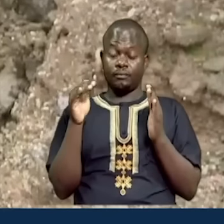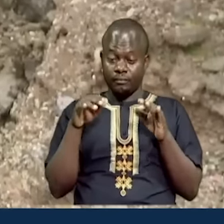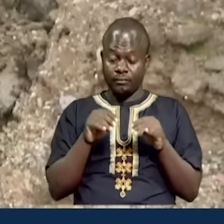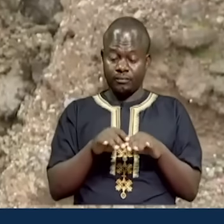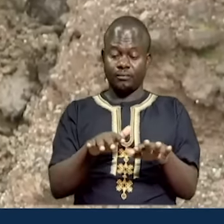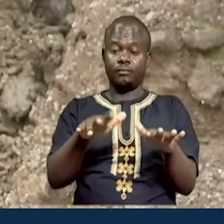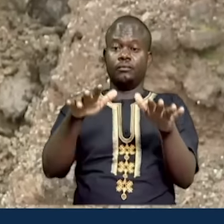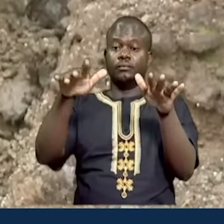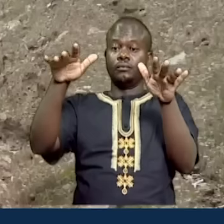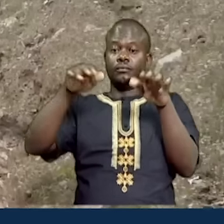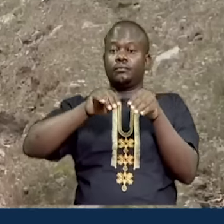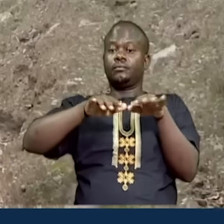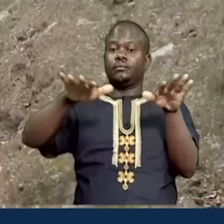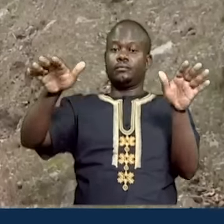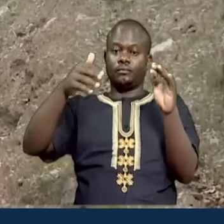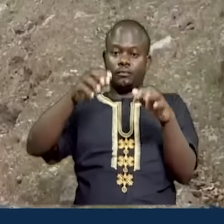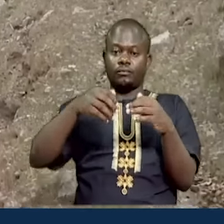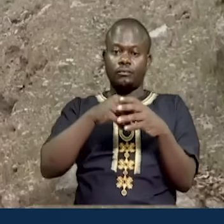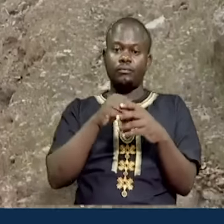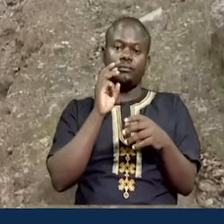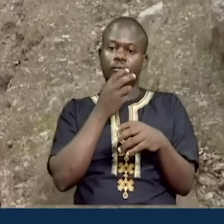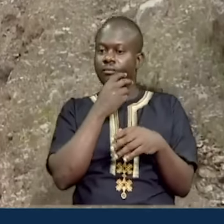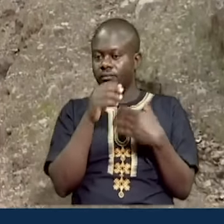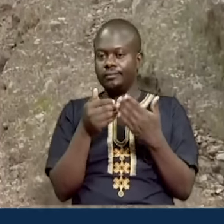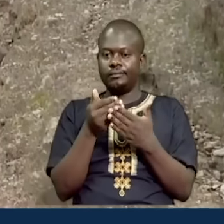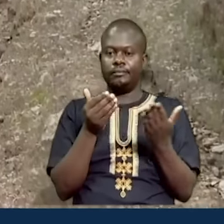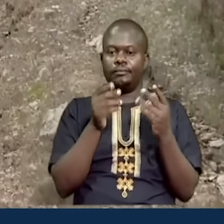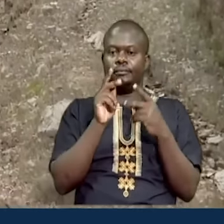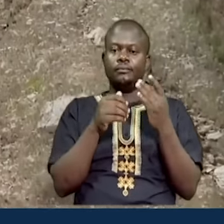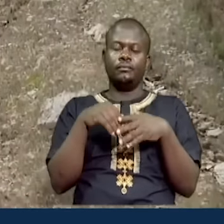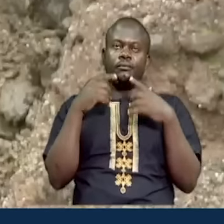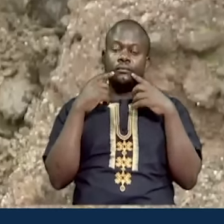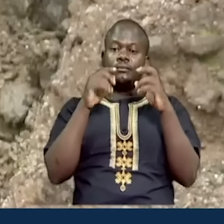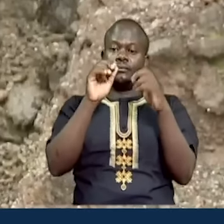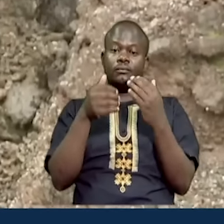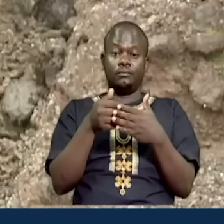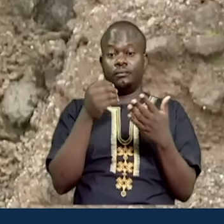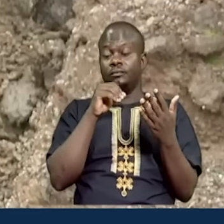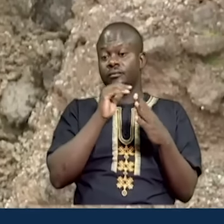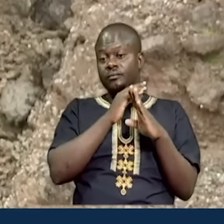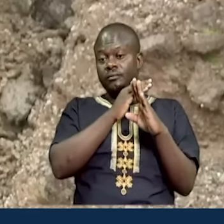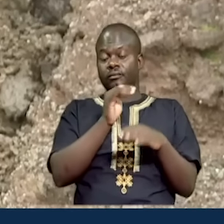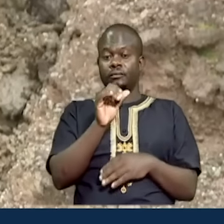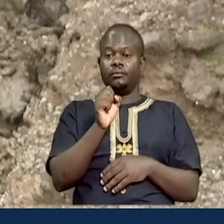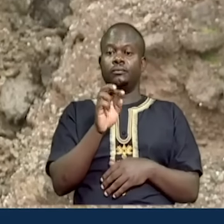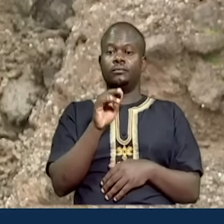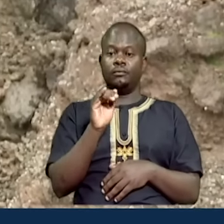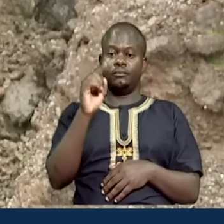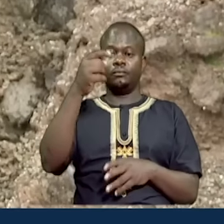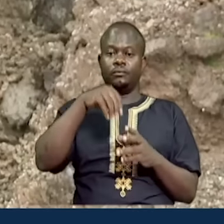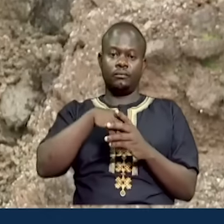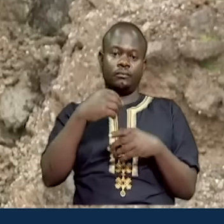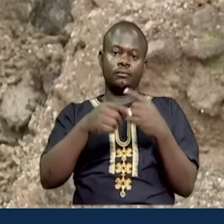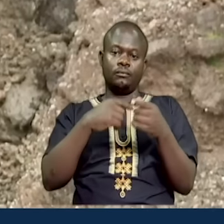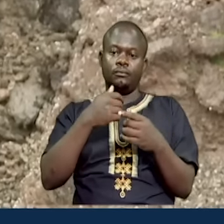by'abaturage iyo wuzuye. Aya mazi aturuka kuri iyi misozi ihanamye, abaturage bakavuga ko kuba hatarwanyije isuri nabyo ari kimwe mu